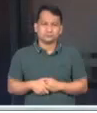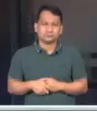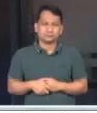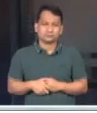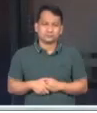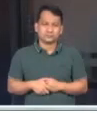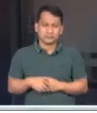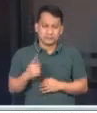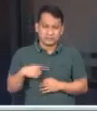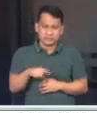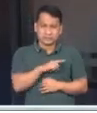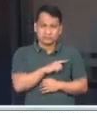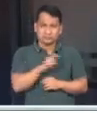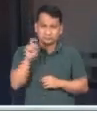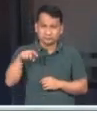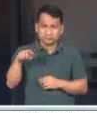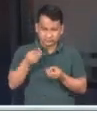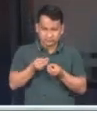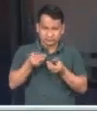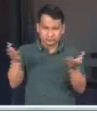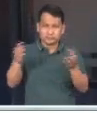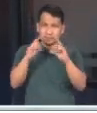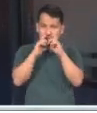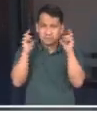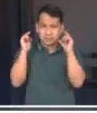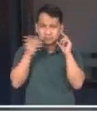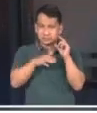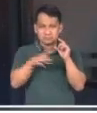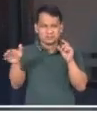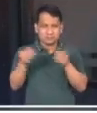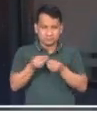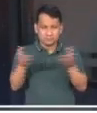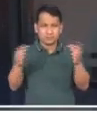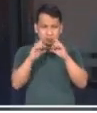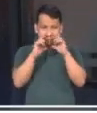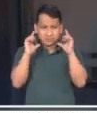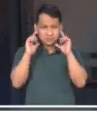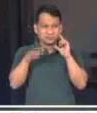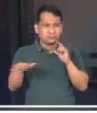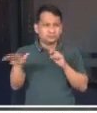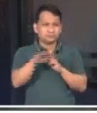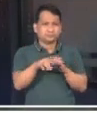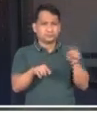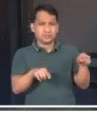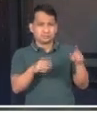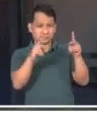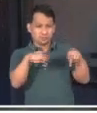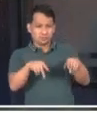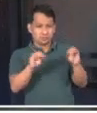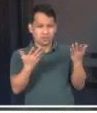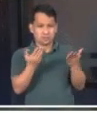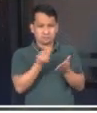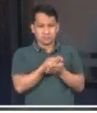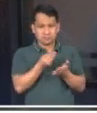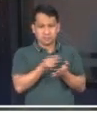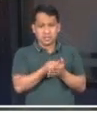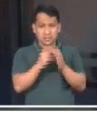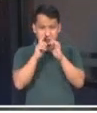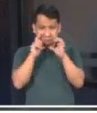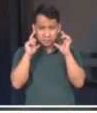We have to provide the mask for everybody. Eh kung yung tao walang pera mabili ng